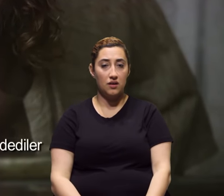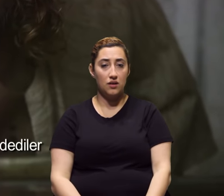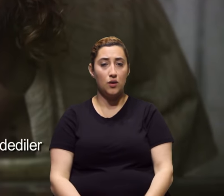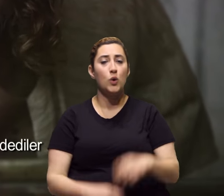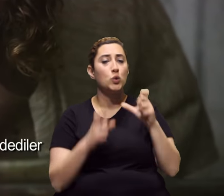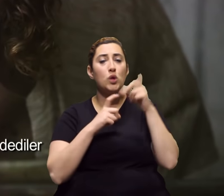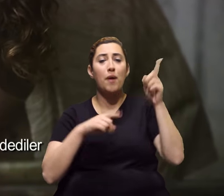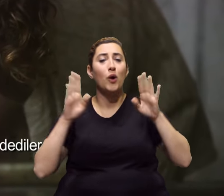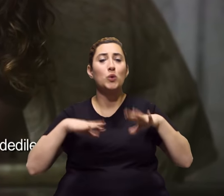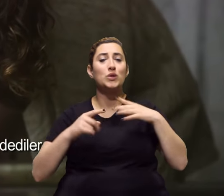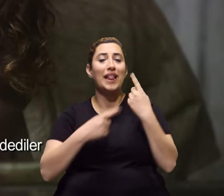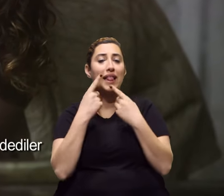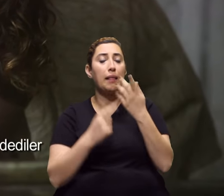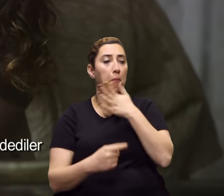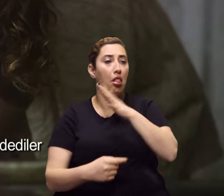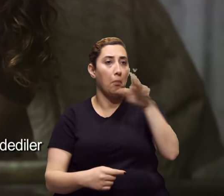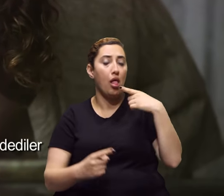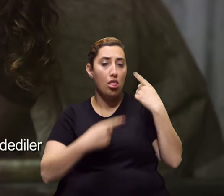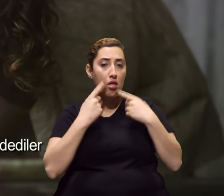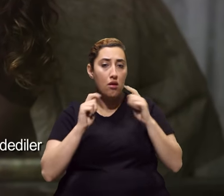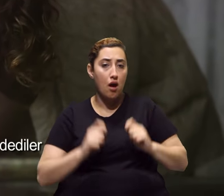Süleyman kuş dili bilir dediler.